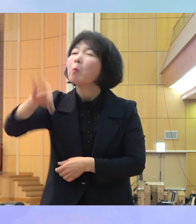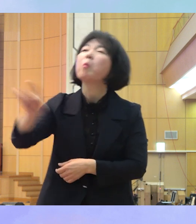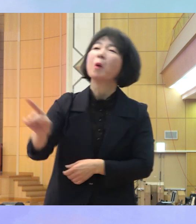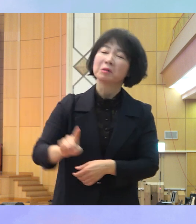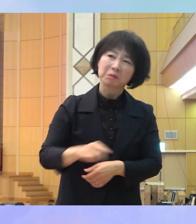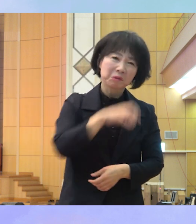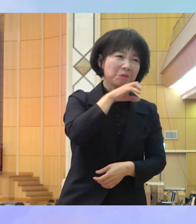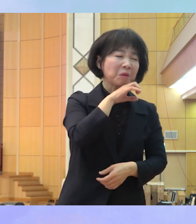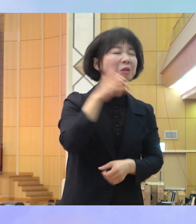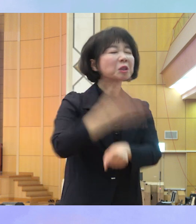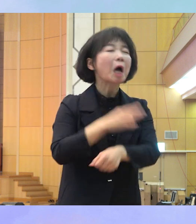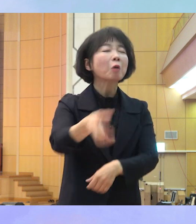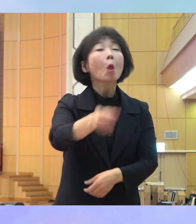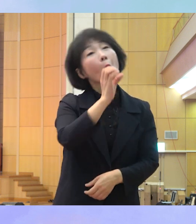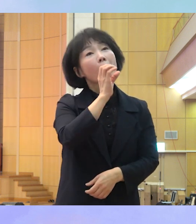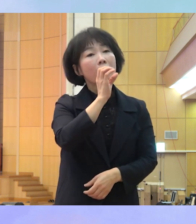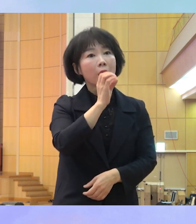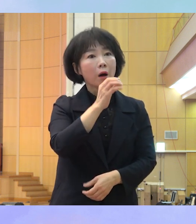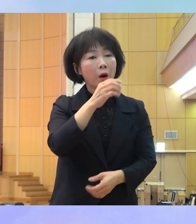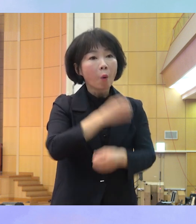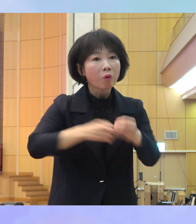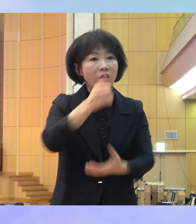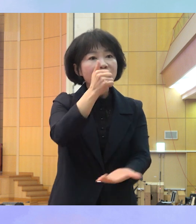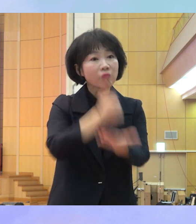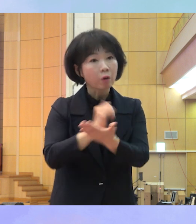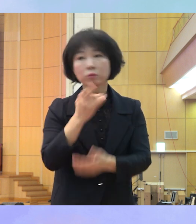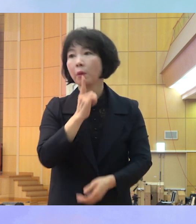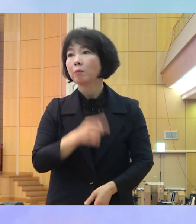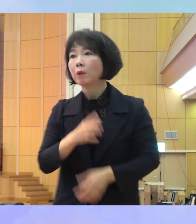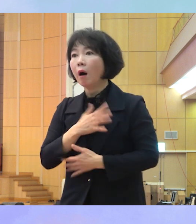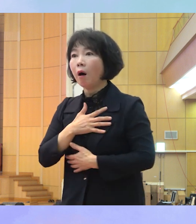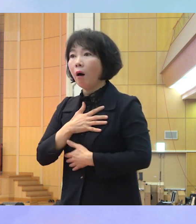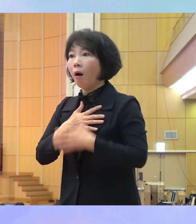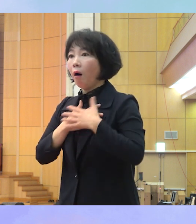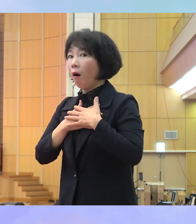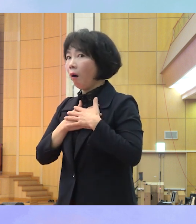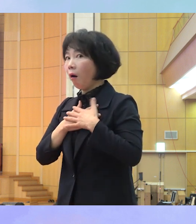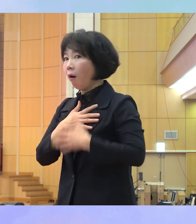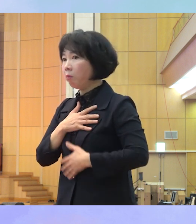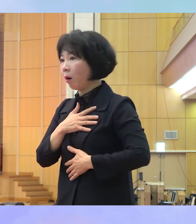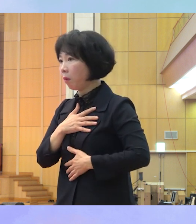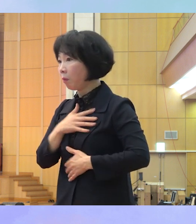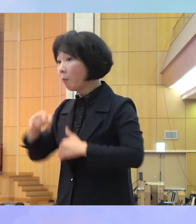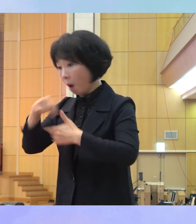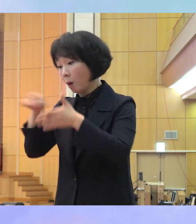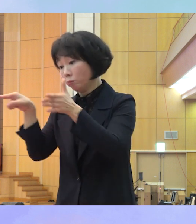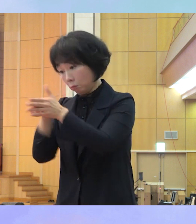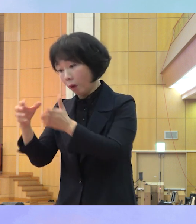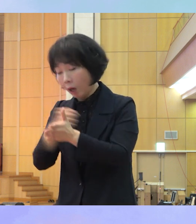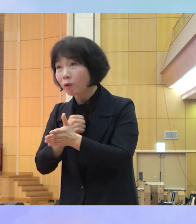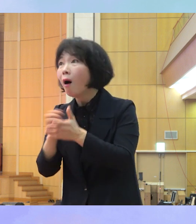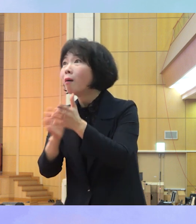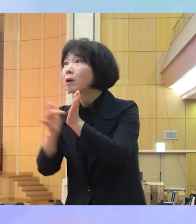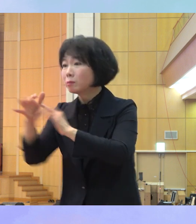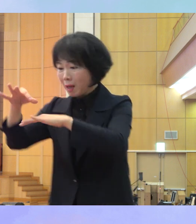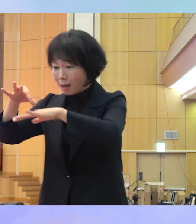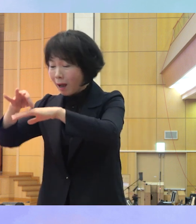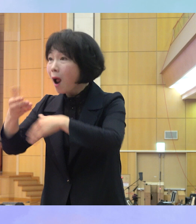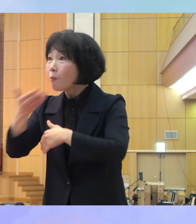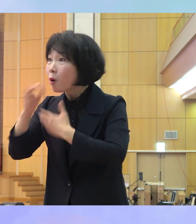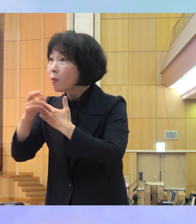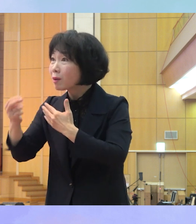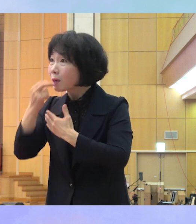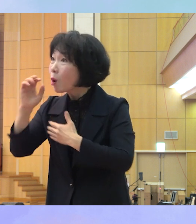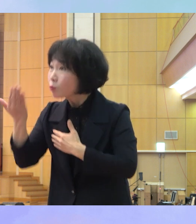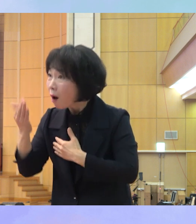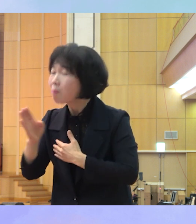그러니까 예수님의 살과 피를 우리가 알고 믿음으로 먹고 마시면 생명이 되고